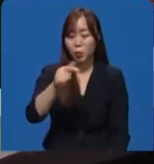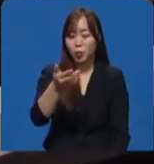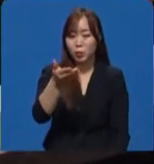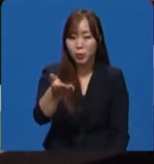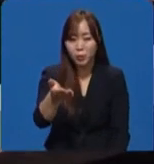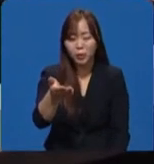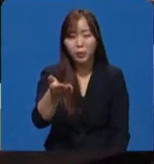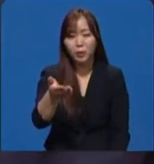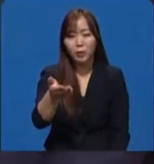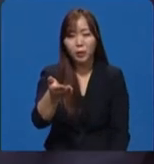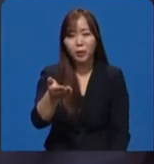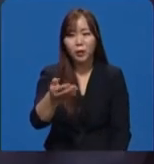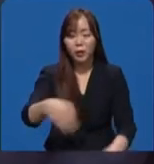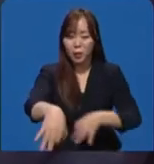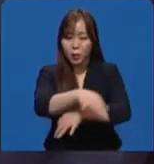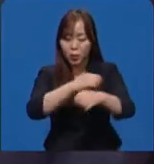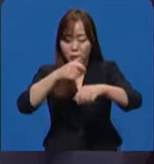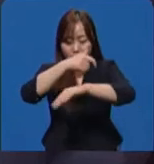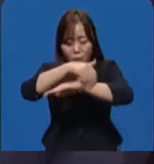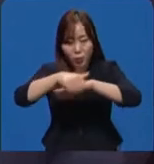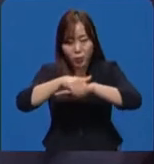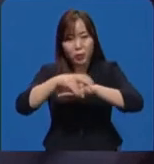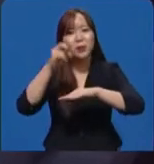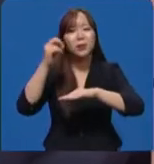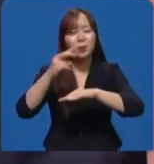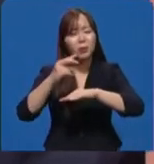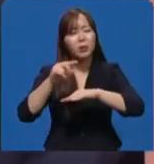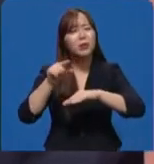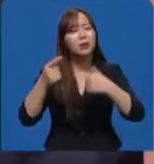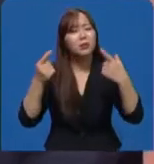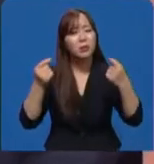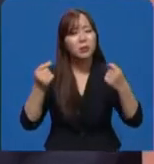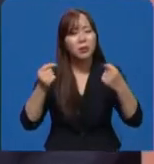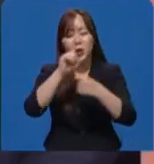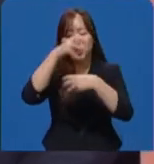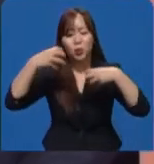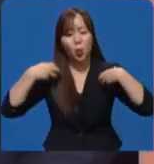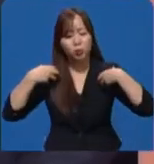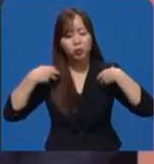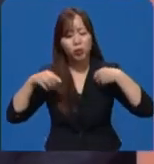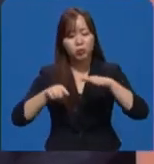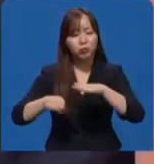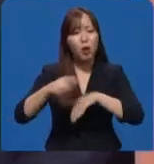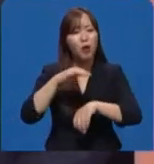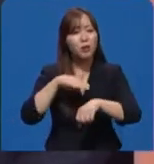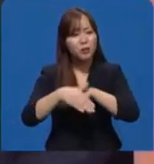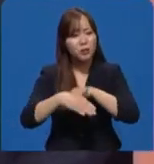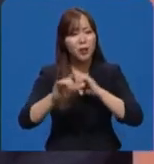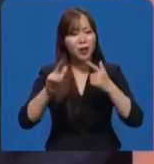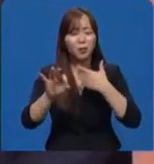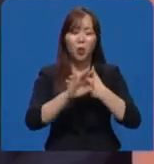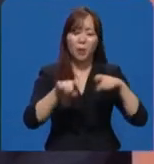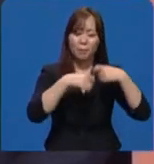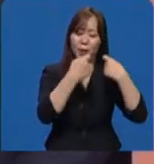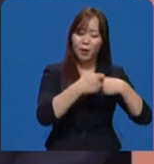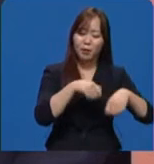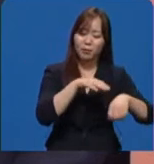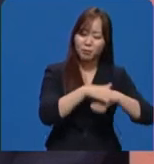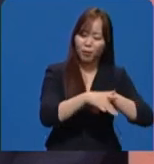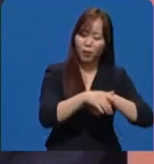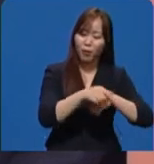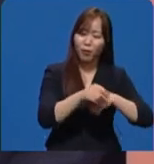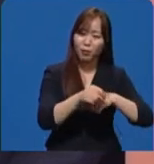그 이런 경제 정책과 이것이 과연 정부 주도형인지 아니면은 민간 주도로